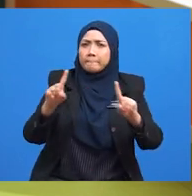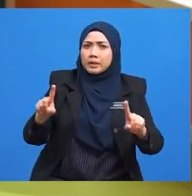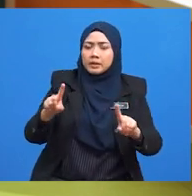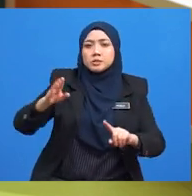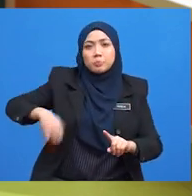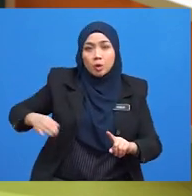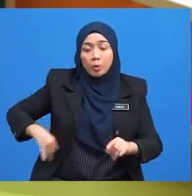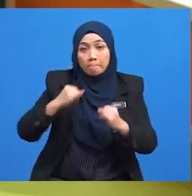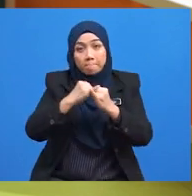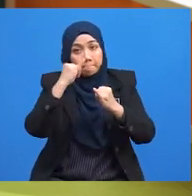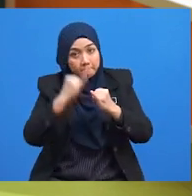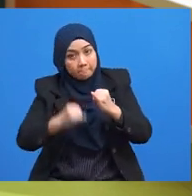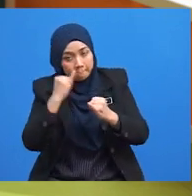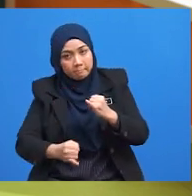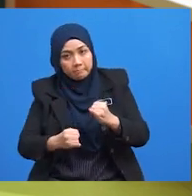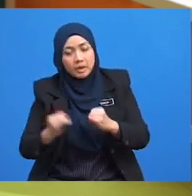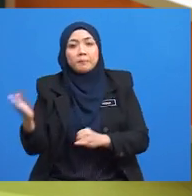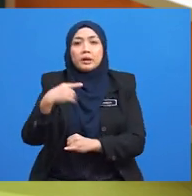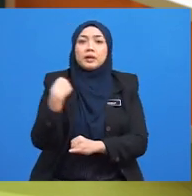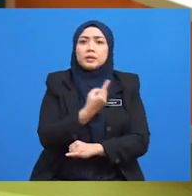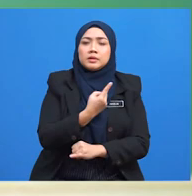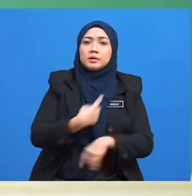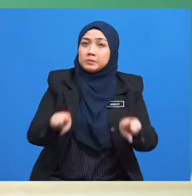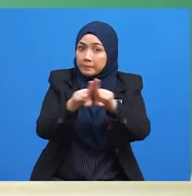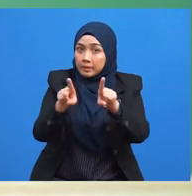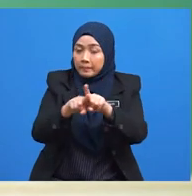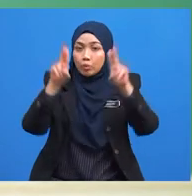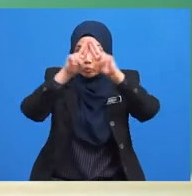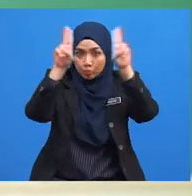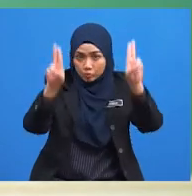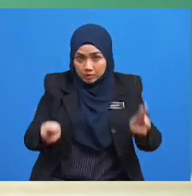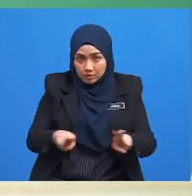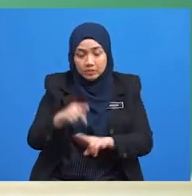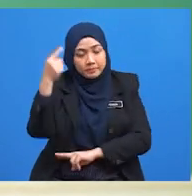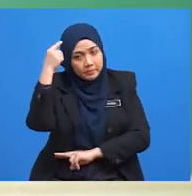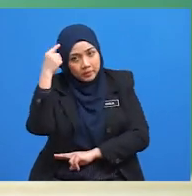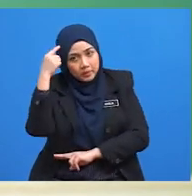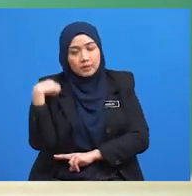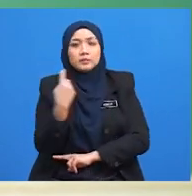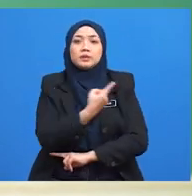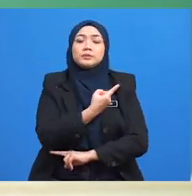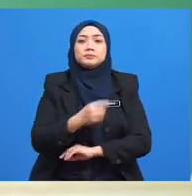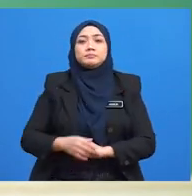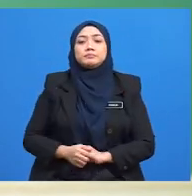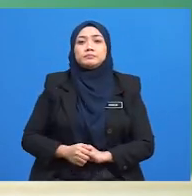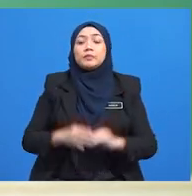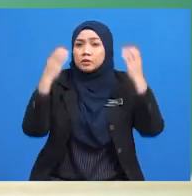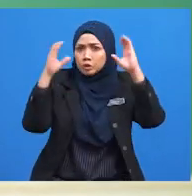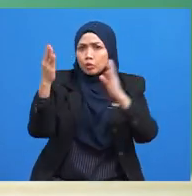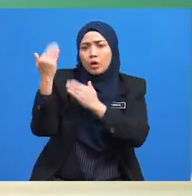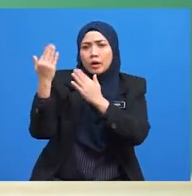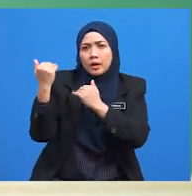kita berakhir pada hari ini, marilah kita bersama-sama menguji minda kita. Cikgu